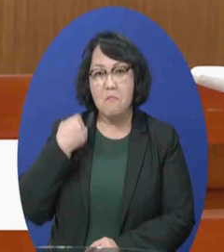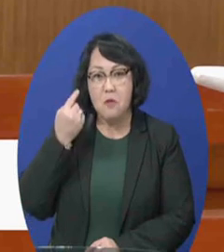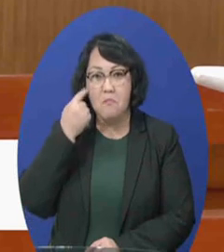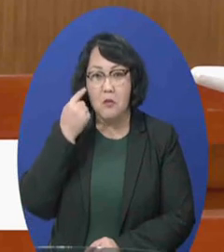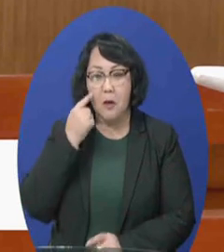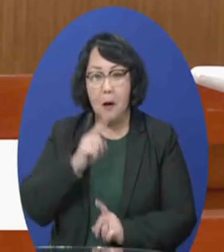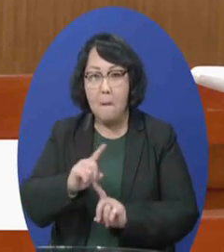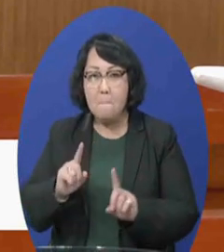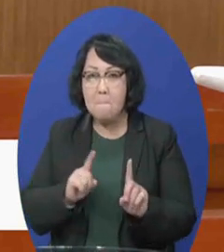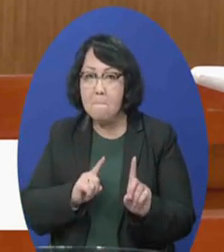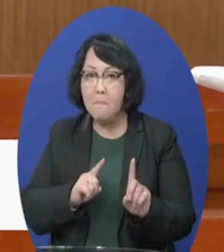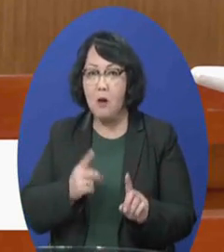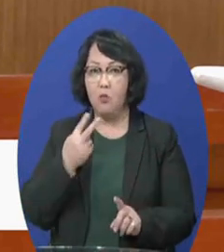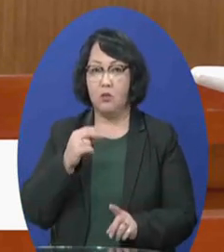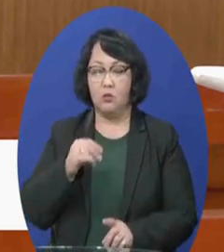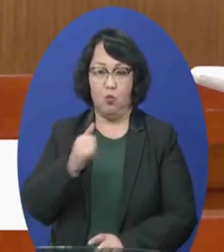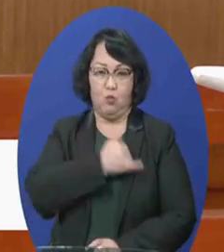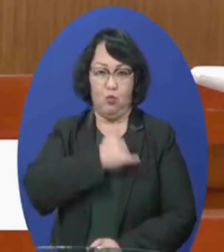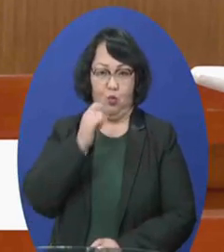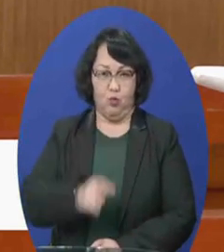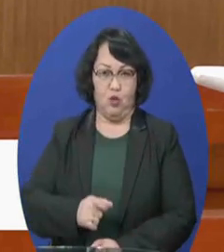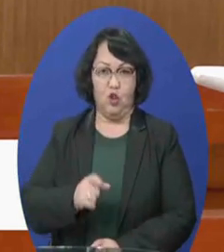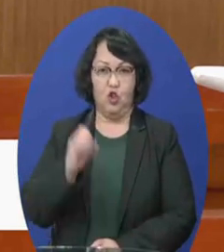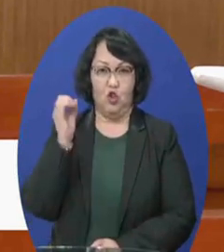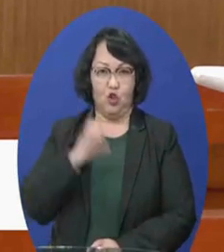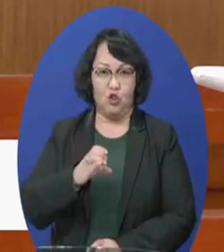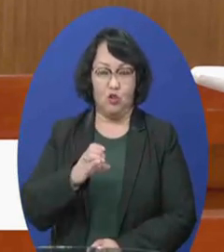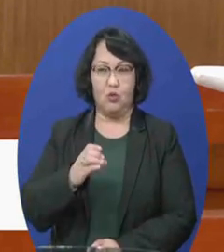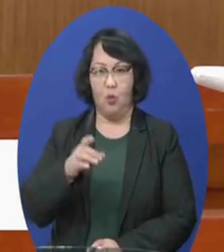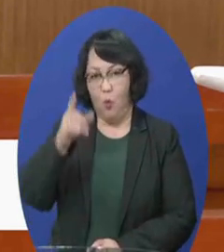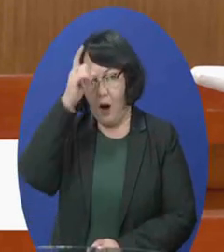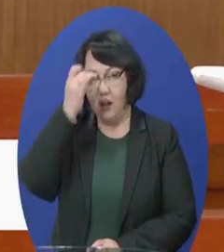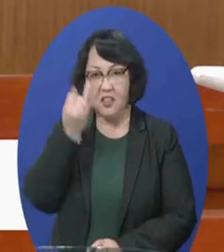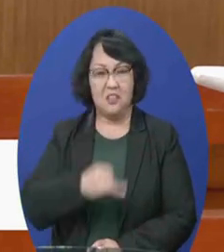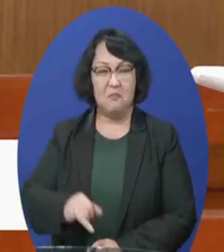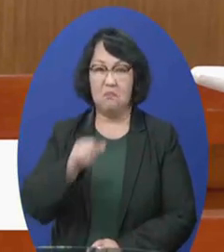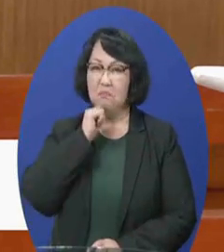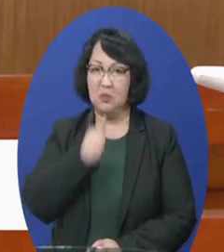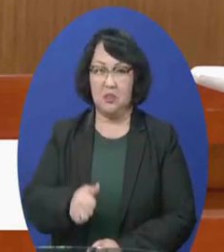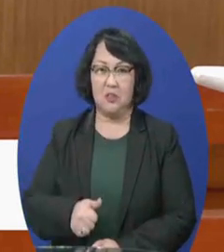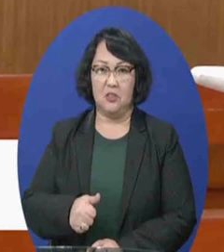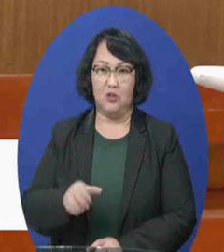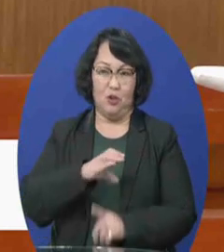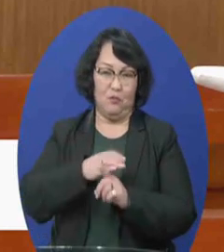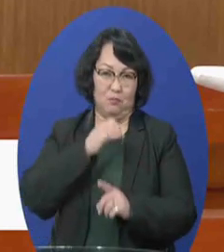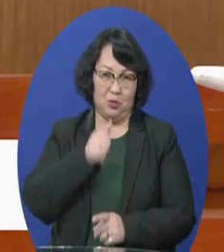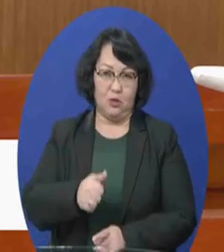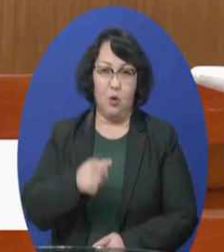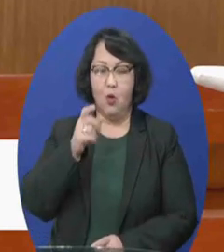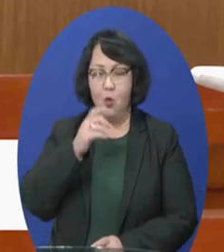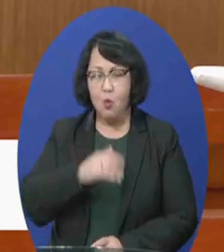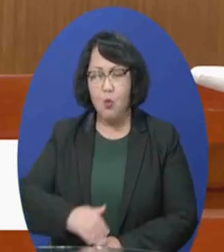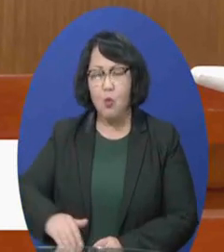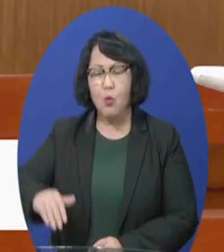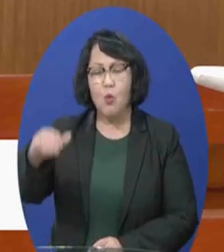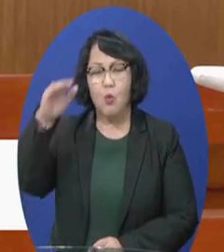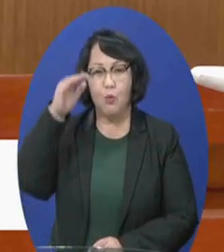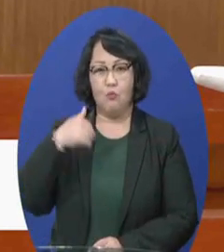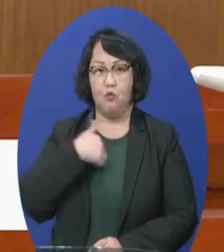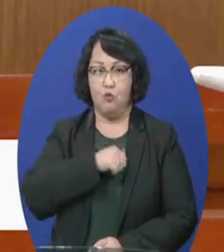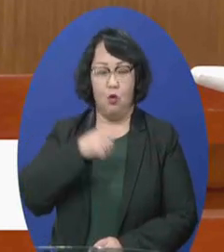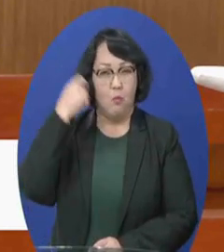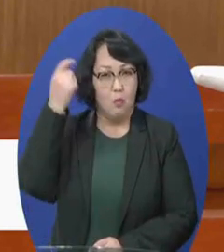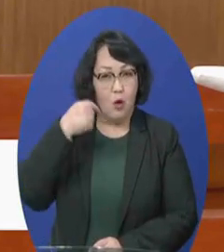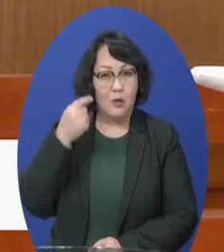нь бол удирдахч хүний ёс зүйн шил бишээ. Миний хүүхэд байгаасаа хамгуулаад бодож санаж